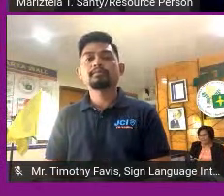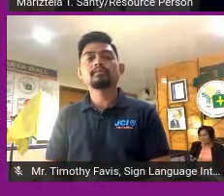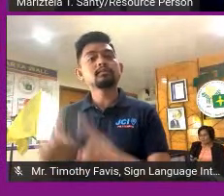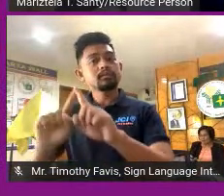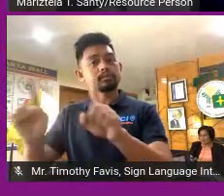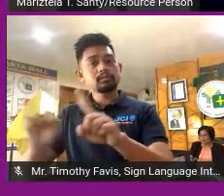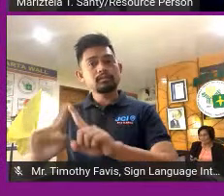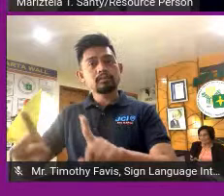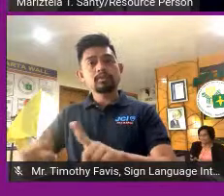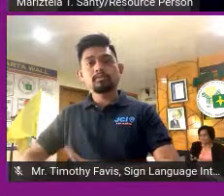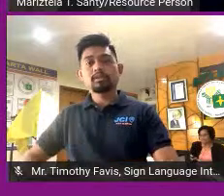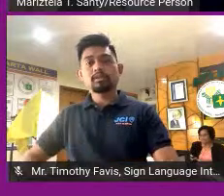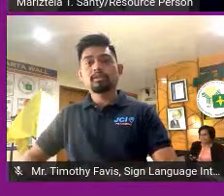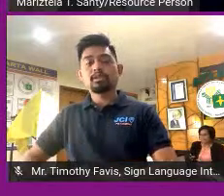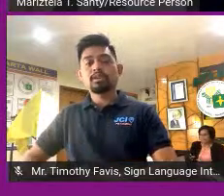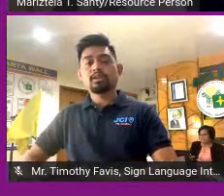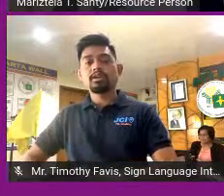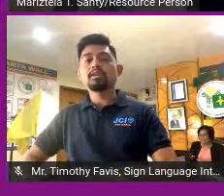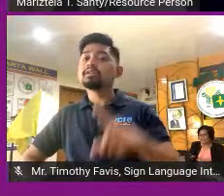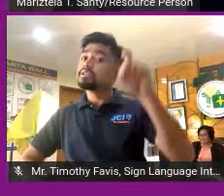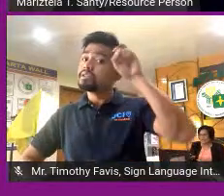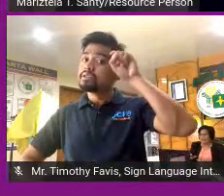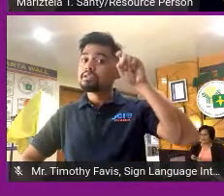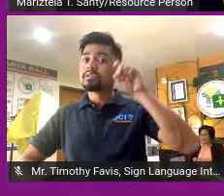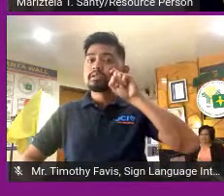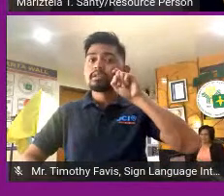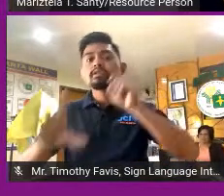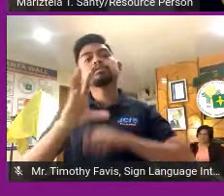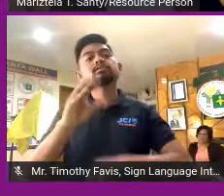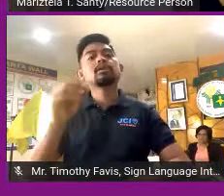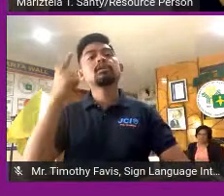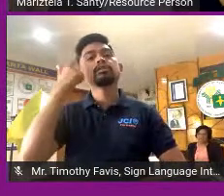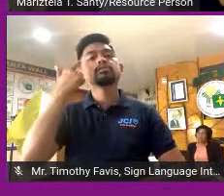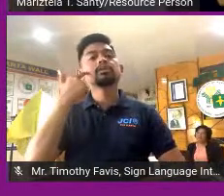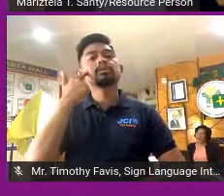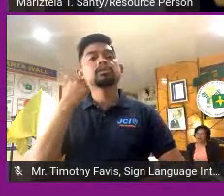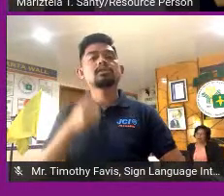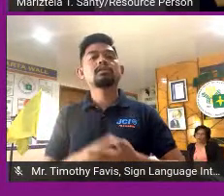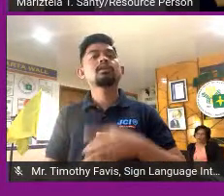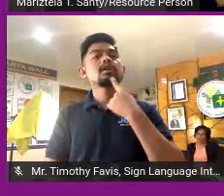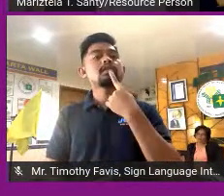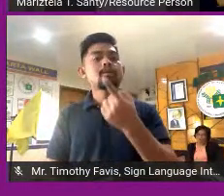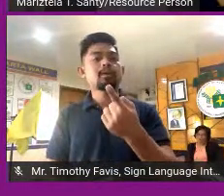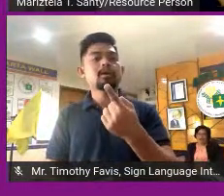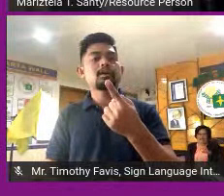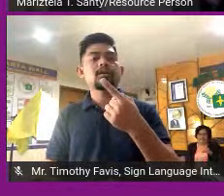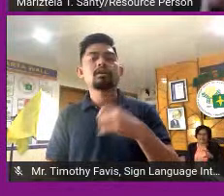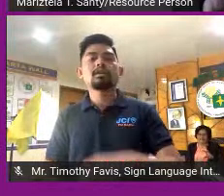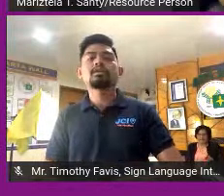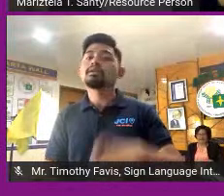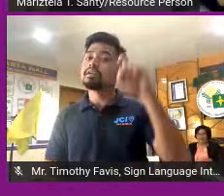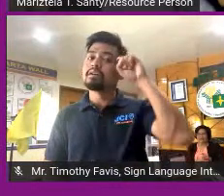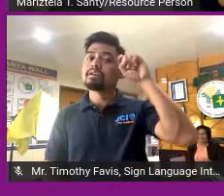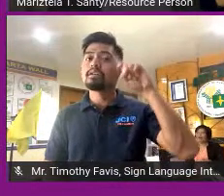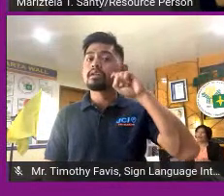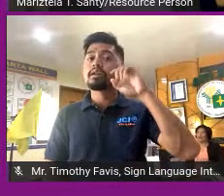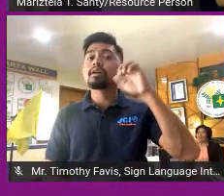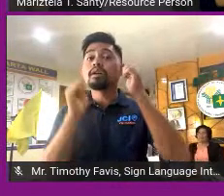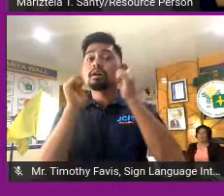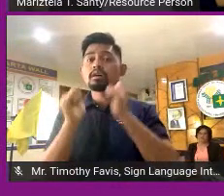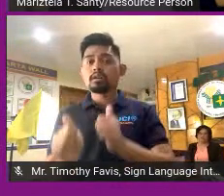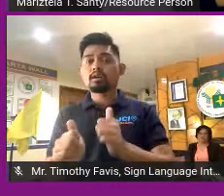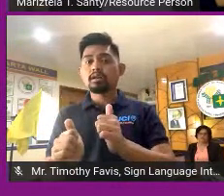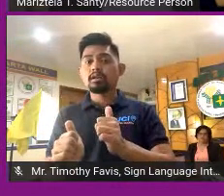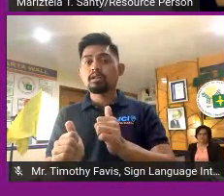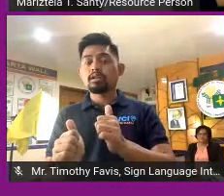kaibahan talaga po ng sex and gender. Sabi daw, ang sex ay given